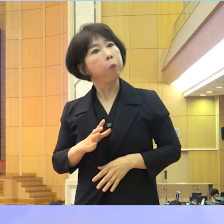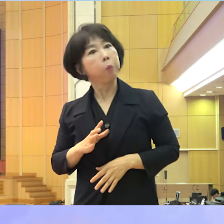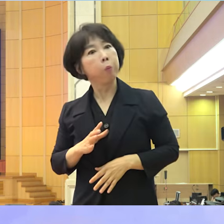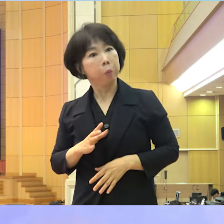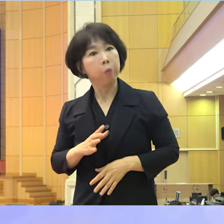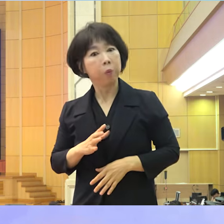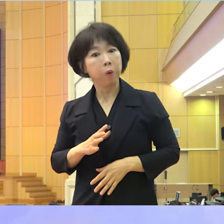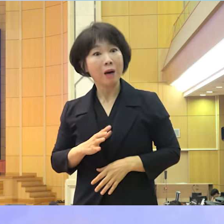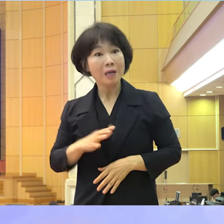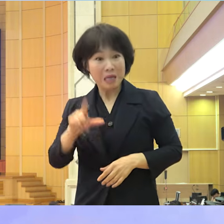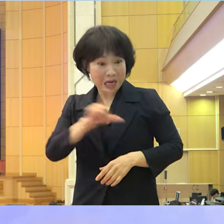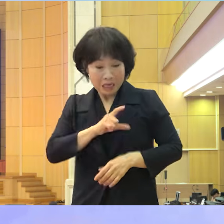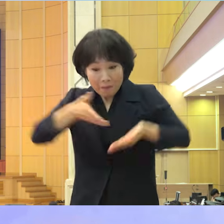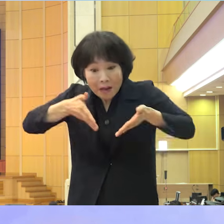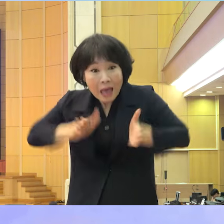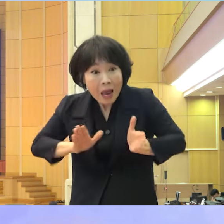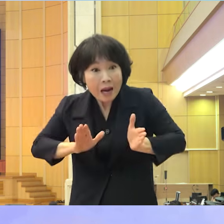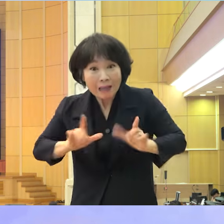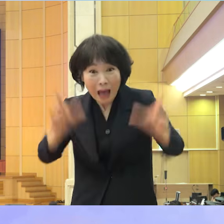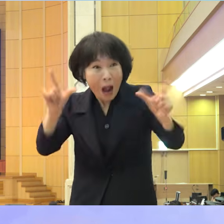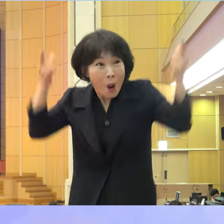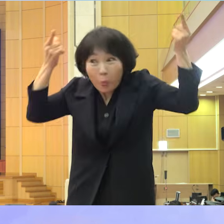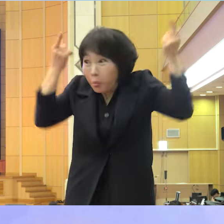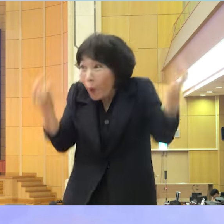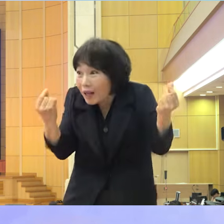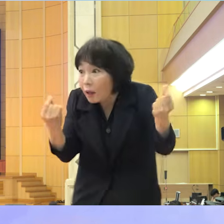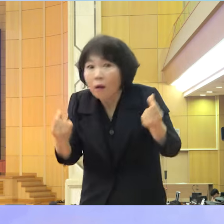김영삼 똑같아. 생년월일도